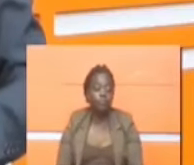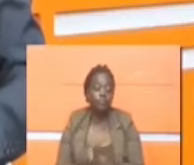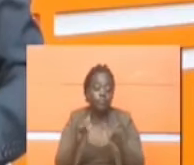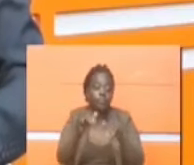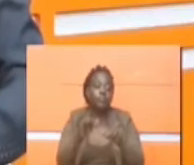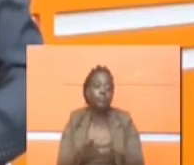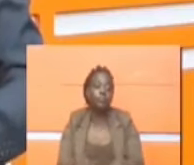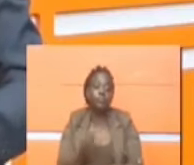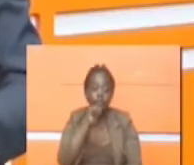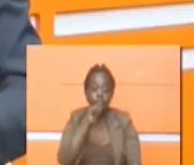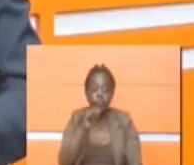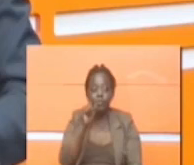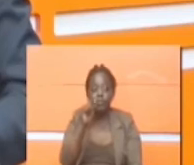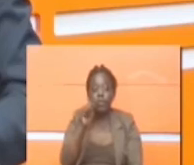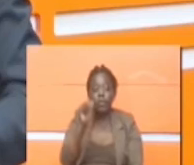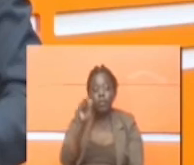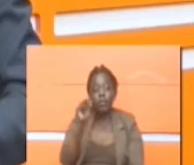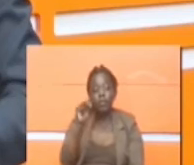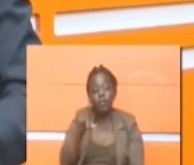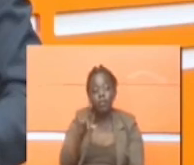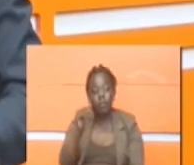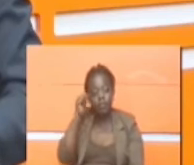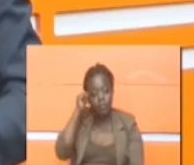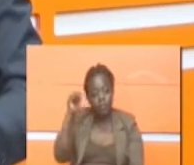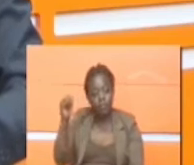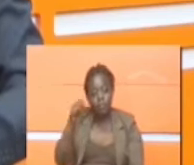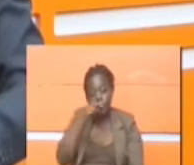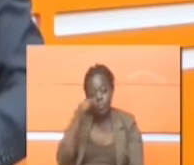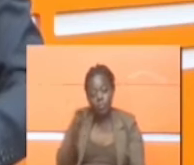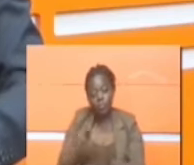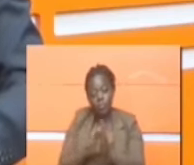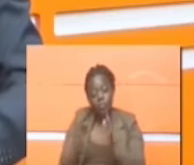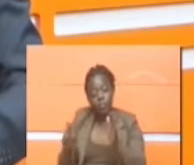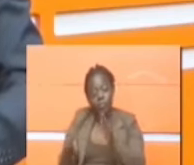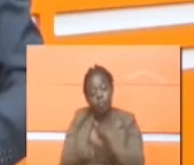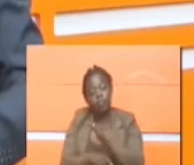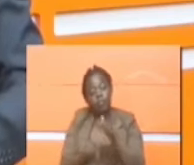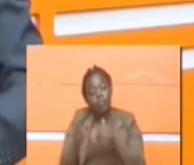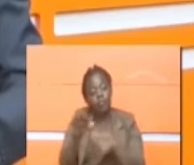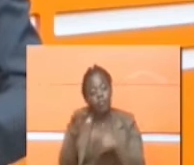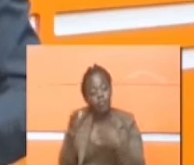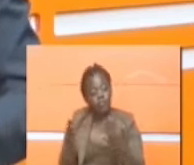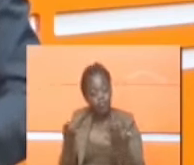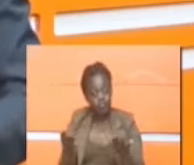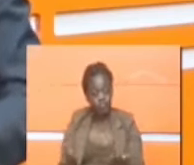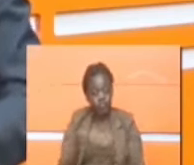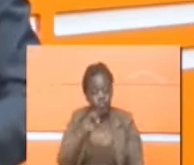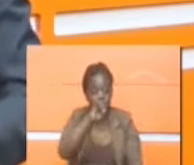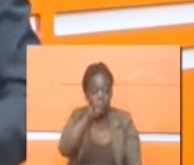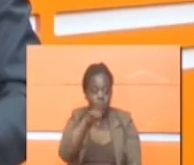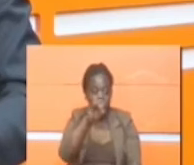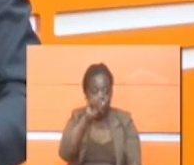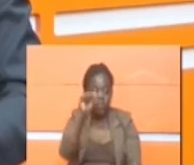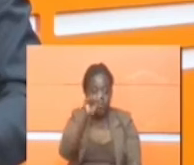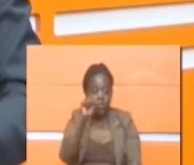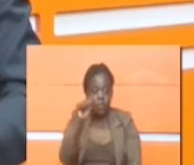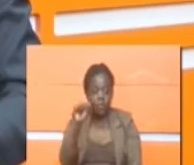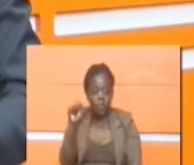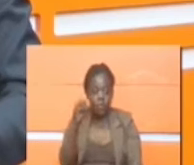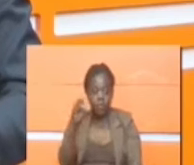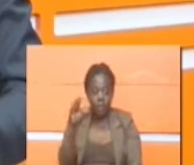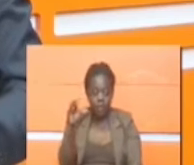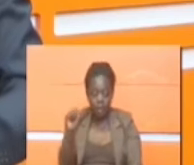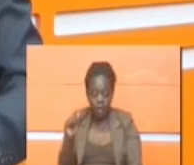Mukuziika munnamawulire Joseph Tamale mirundi, Pulezidenti Museveni akiikiriddwa omumyuka we Retired Major Jessica